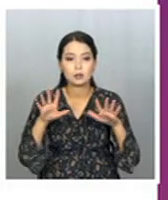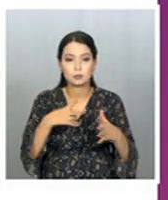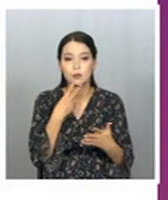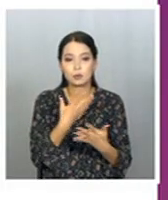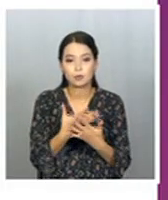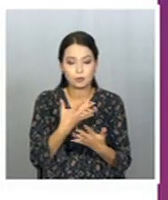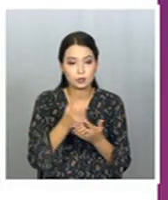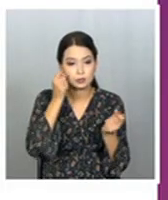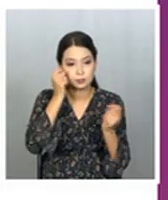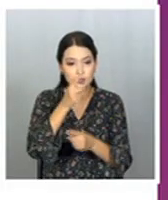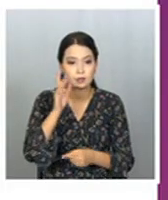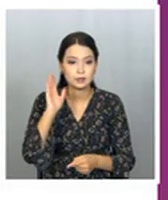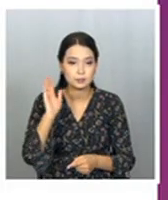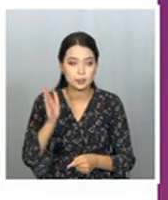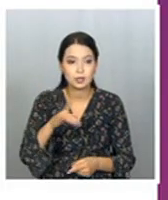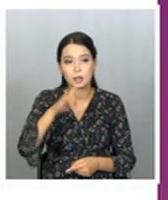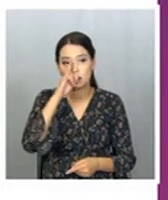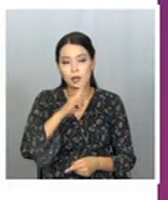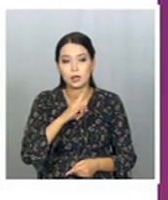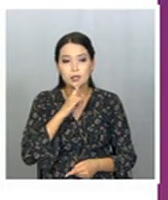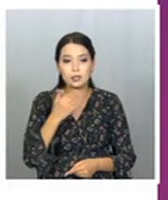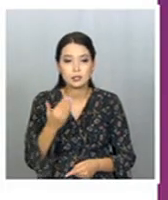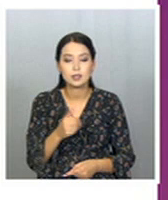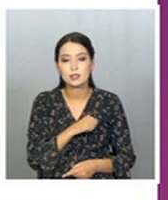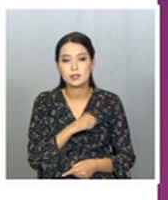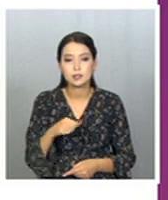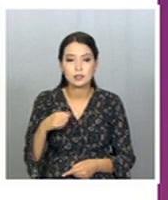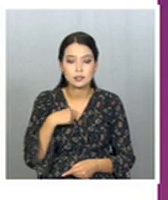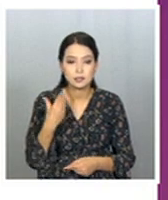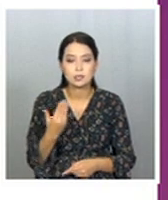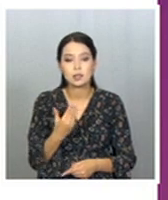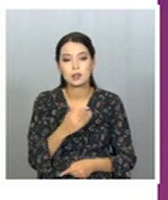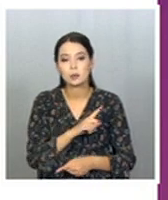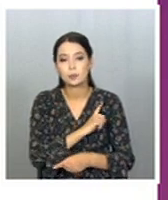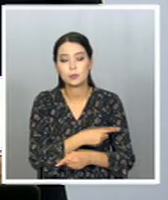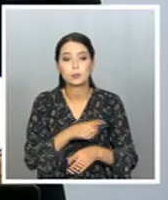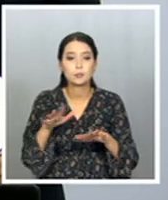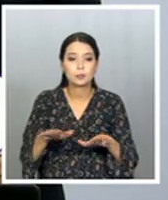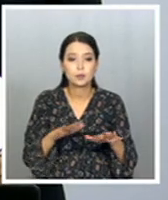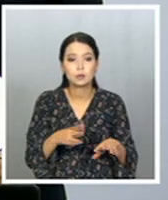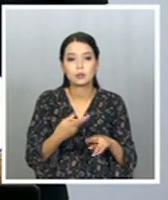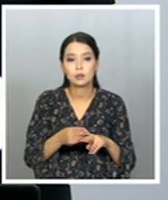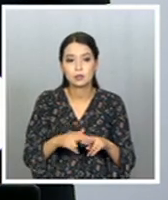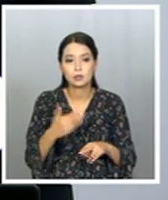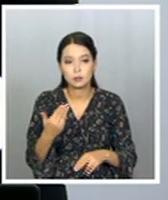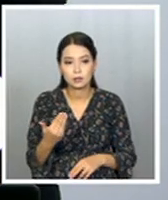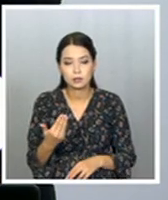сипаттаймыз. Қазақстандағы ең басты пайдалы қазбалардың бірі мұнай.